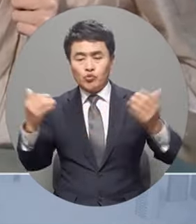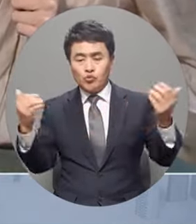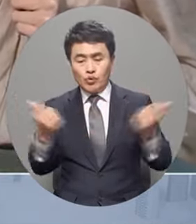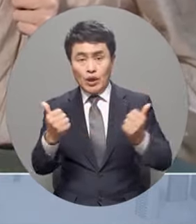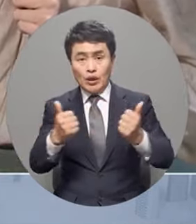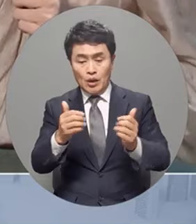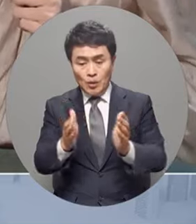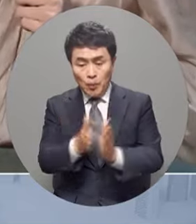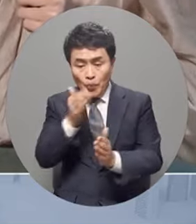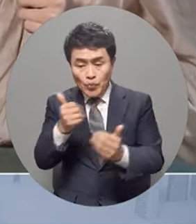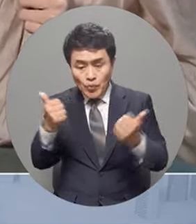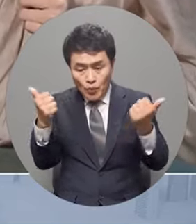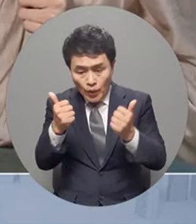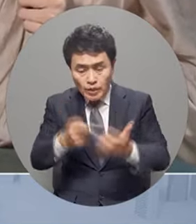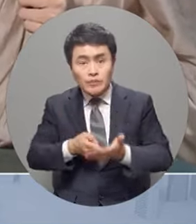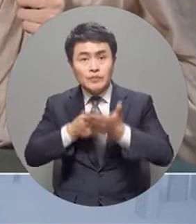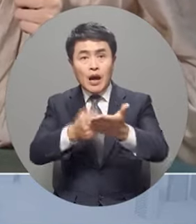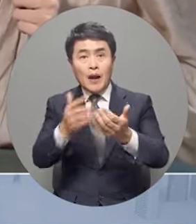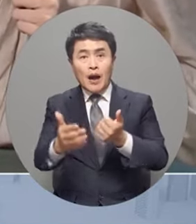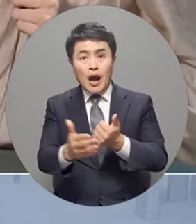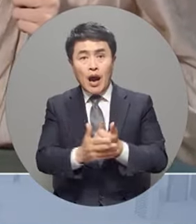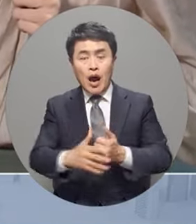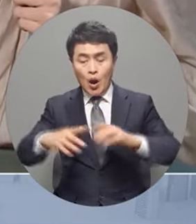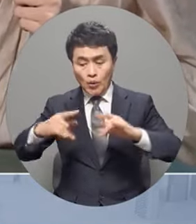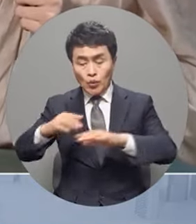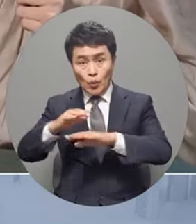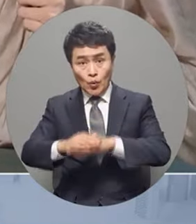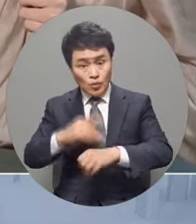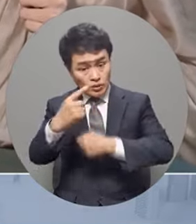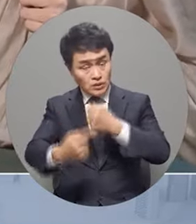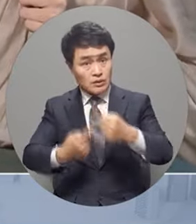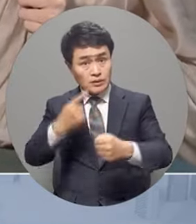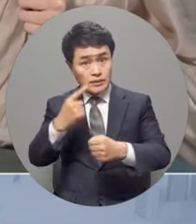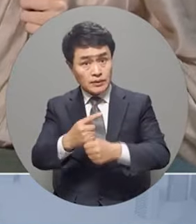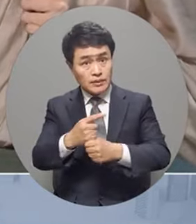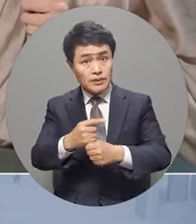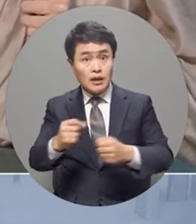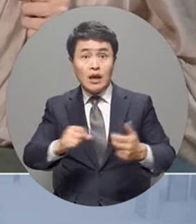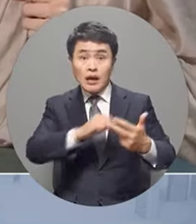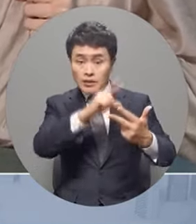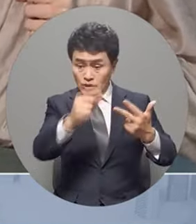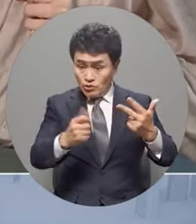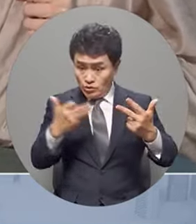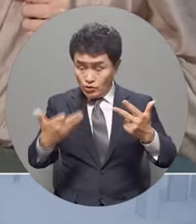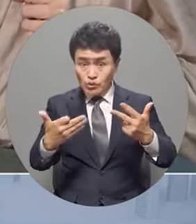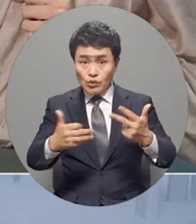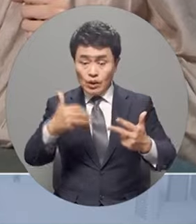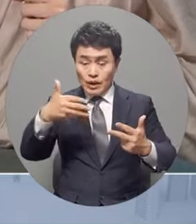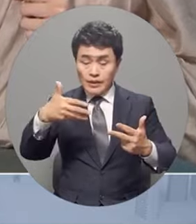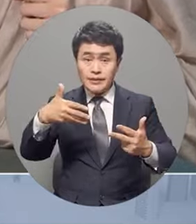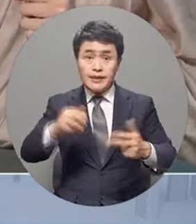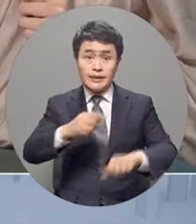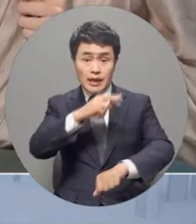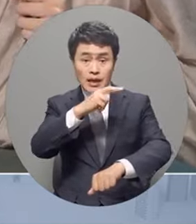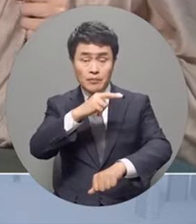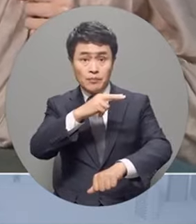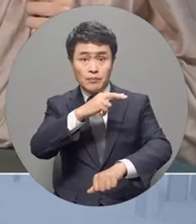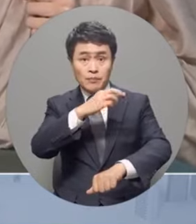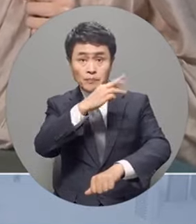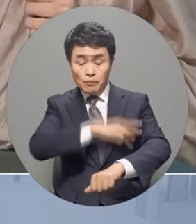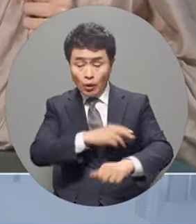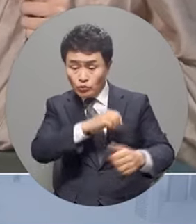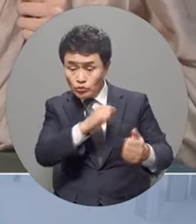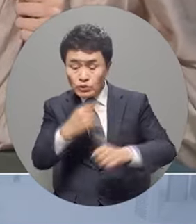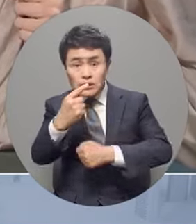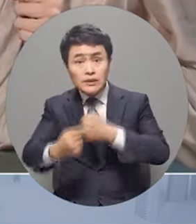상정 할수 있 통신기록 보존 기하는 1년이고 다음 달 19일이 최상병 순직 1년이 되는 날인데요